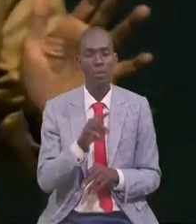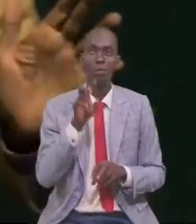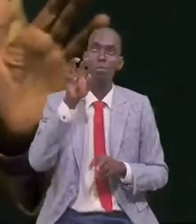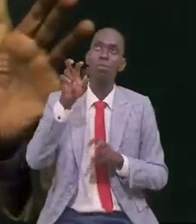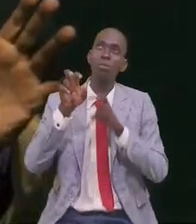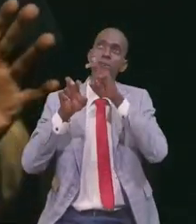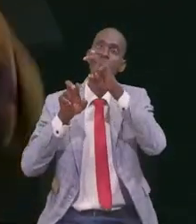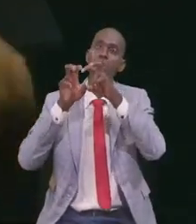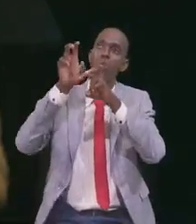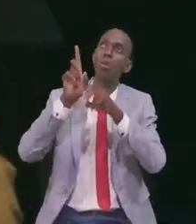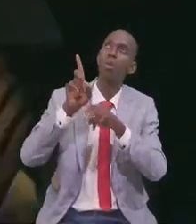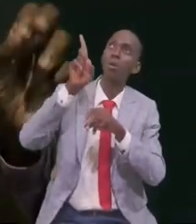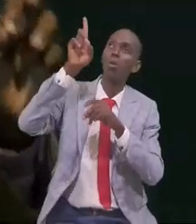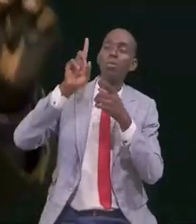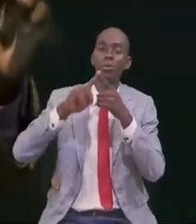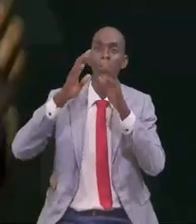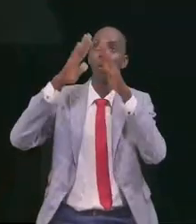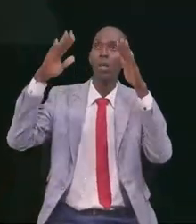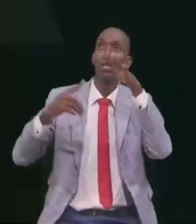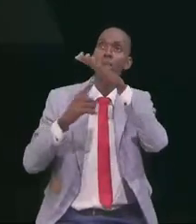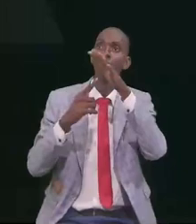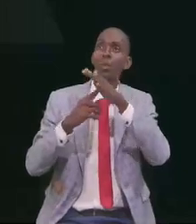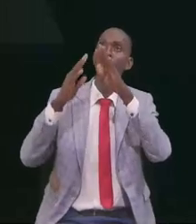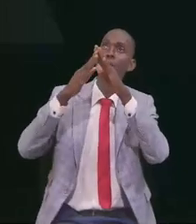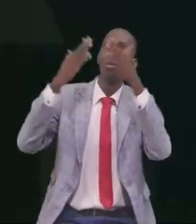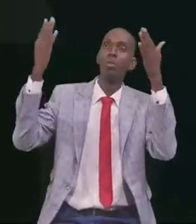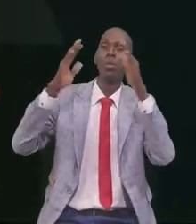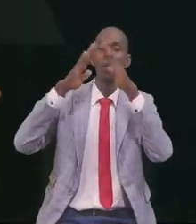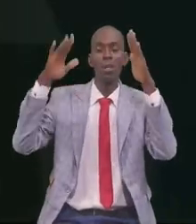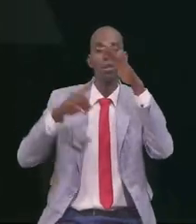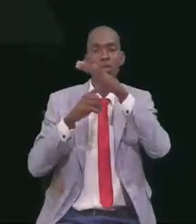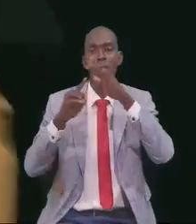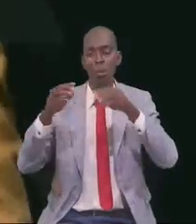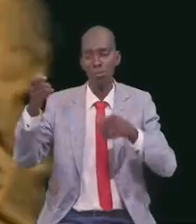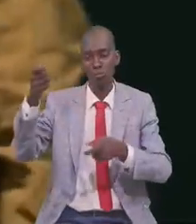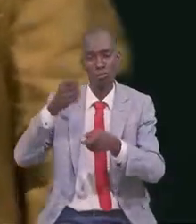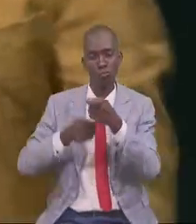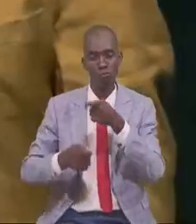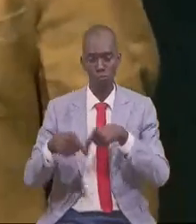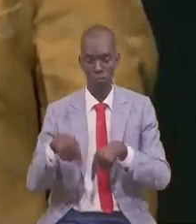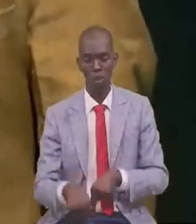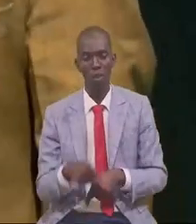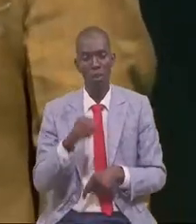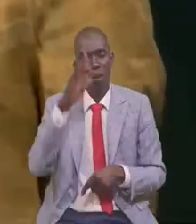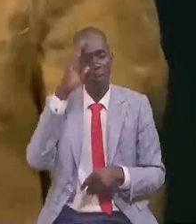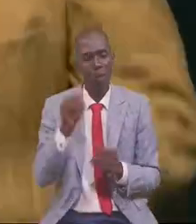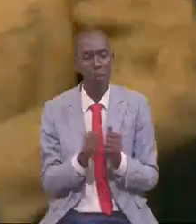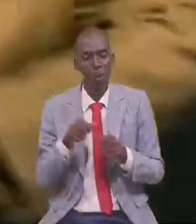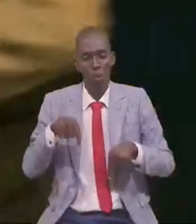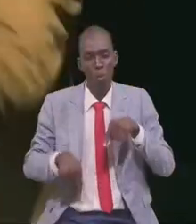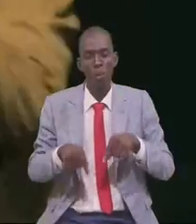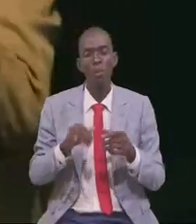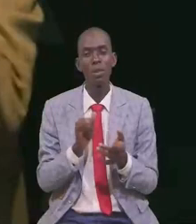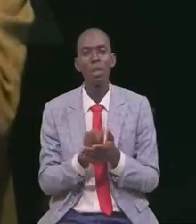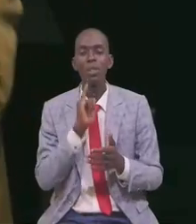sont montés sur le toit. En ouvrant le toit, en faisant descendre l'homme, il a vu ainsi leur foi partout, à tout moment.